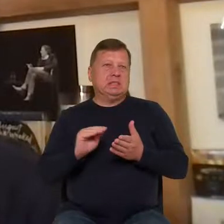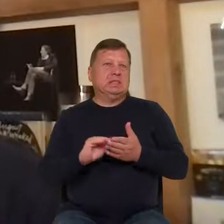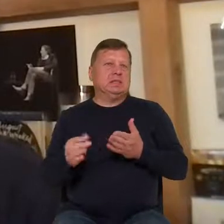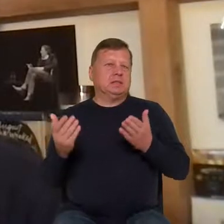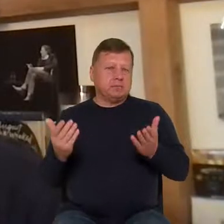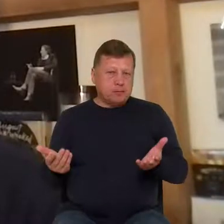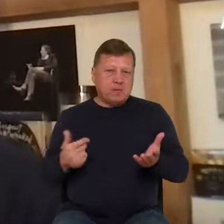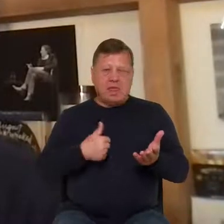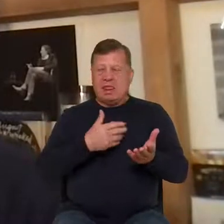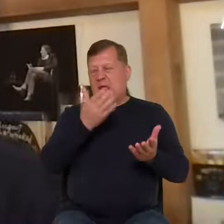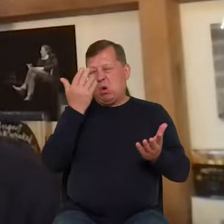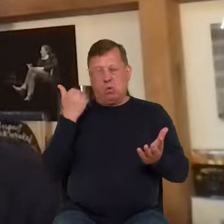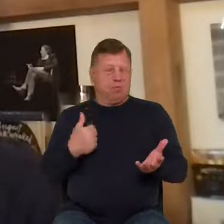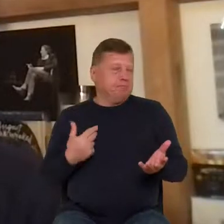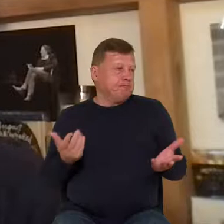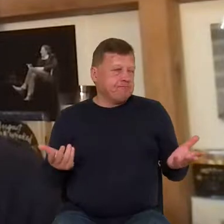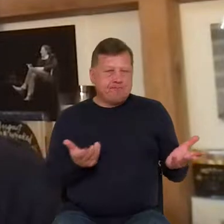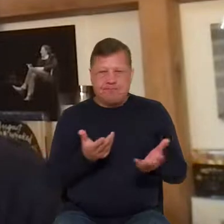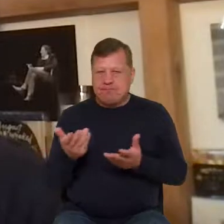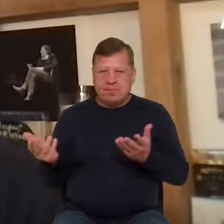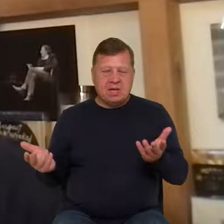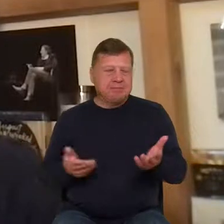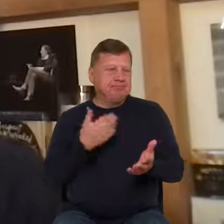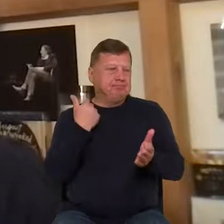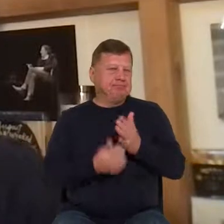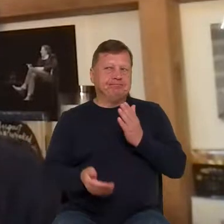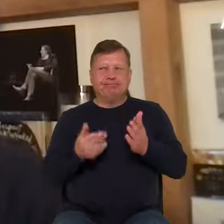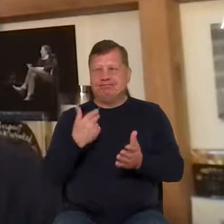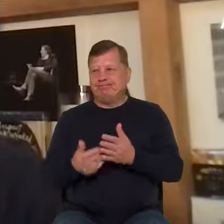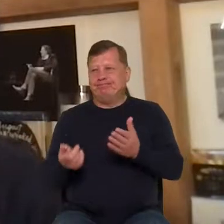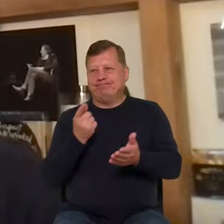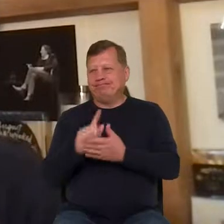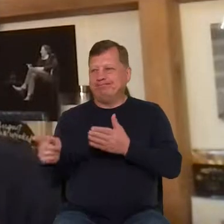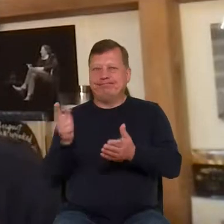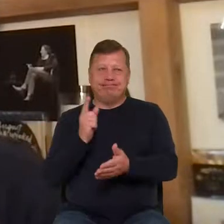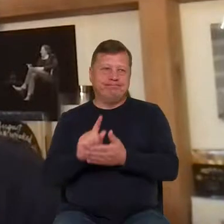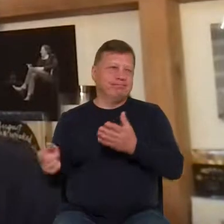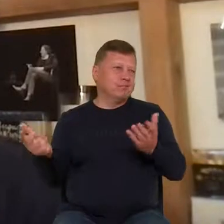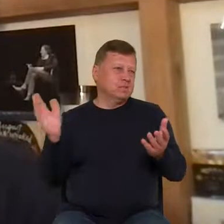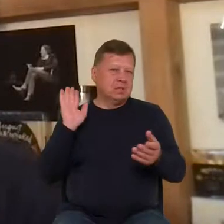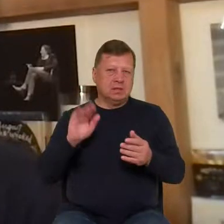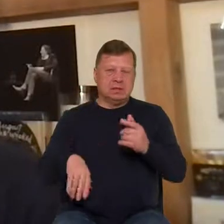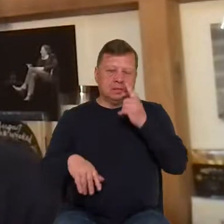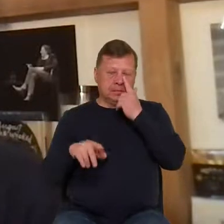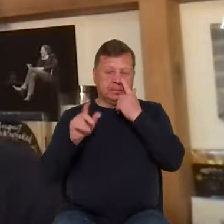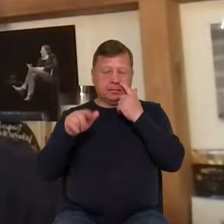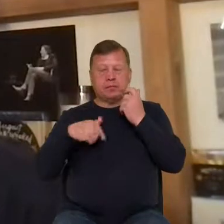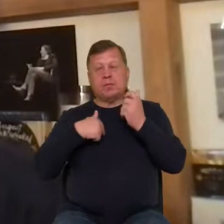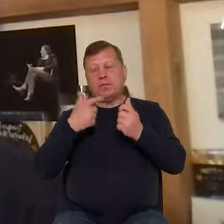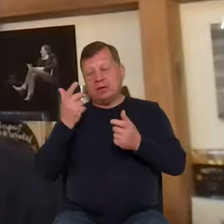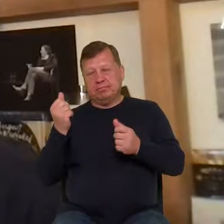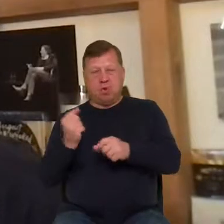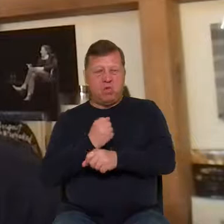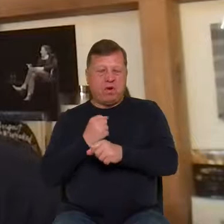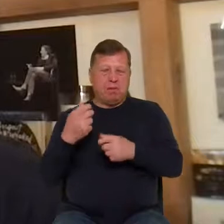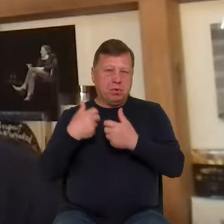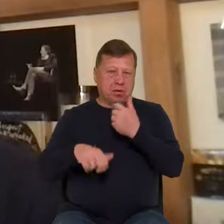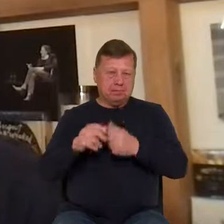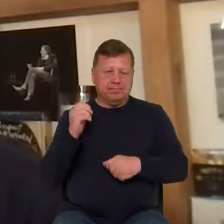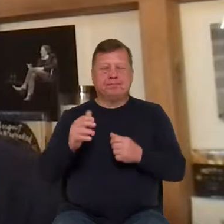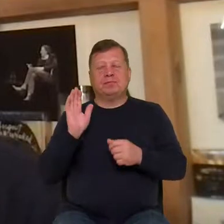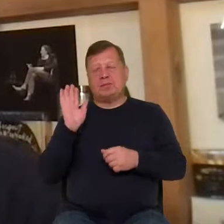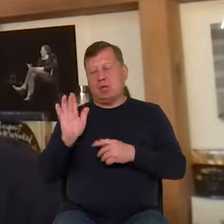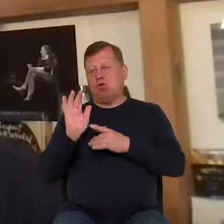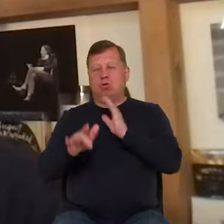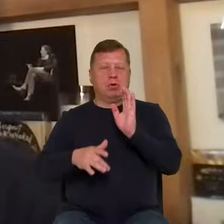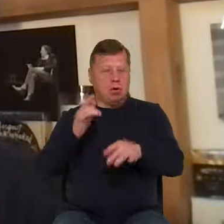nie umiałem, nie udawało mi się, odnosiłem porażki, to poważne porażki, więc wsiadłem na rower. Kolejny rok, półtora